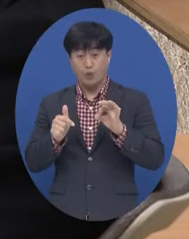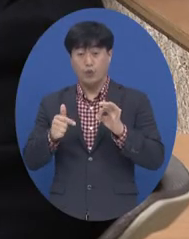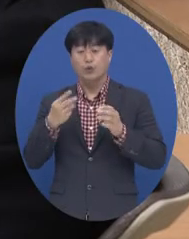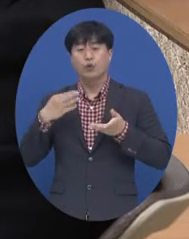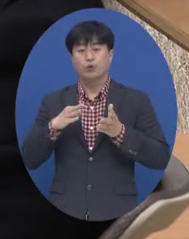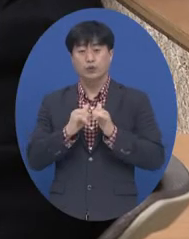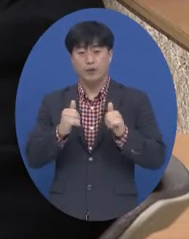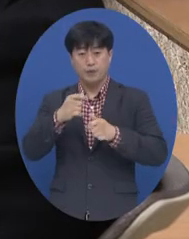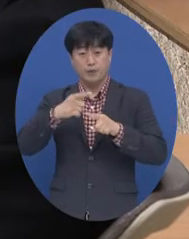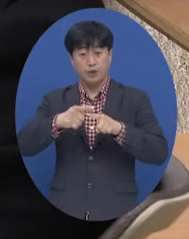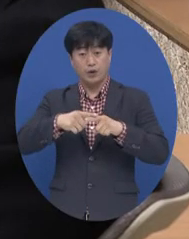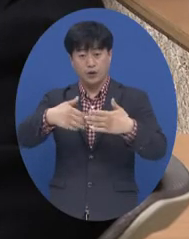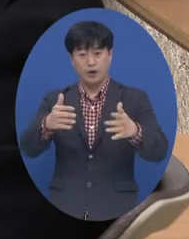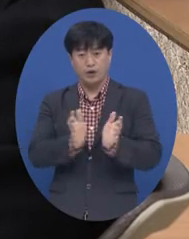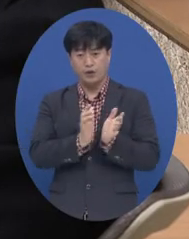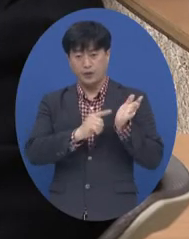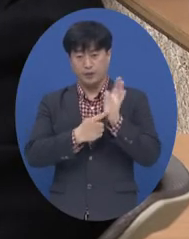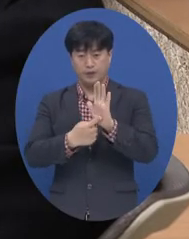공개됐습니다.